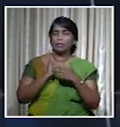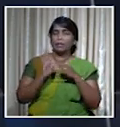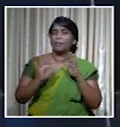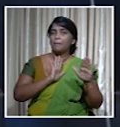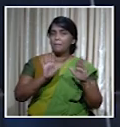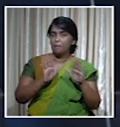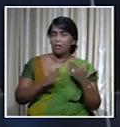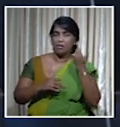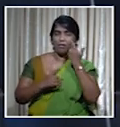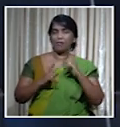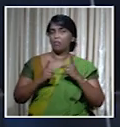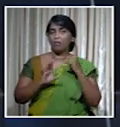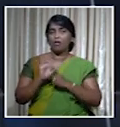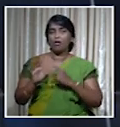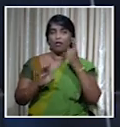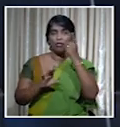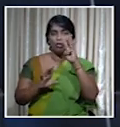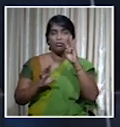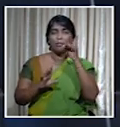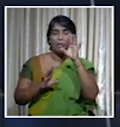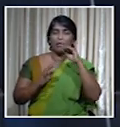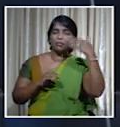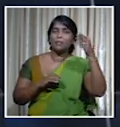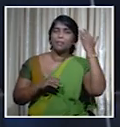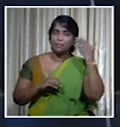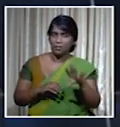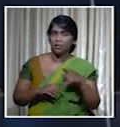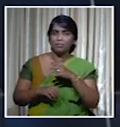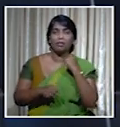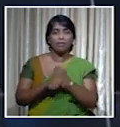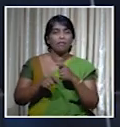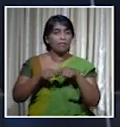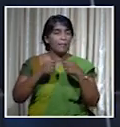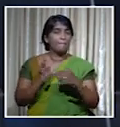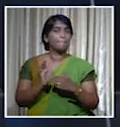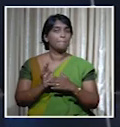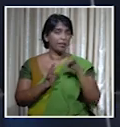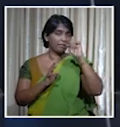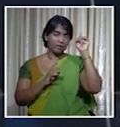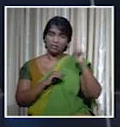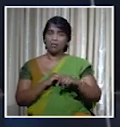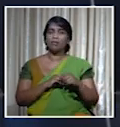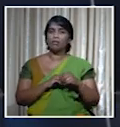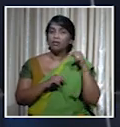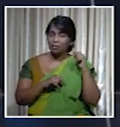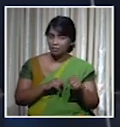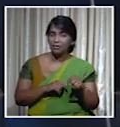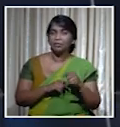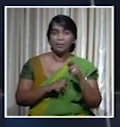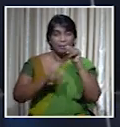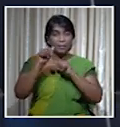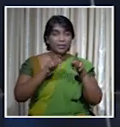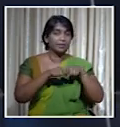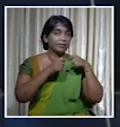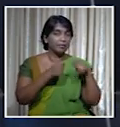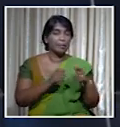සුවපත් කරන්න ඒත් සුවපත් කරන්න බෑ අවුරුදු 13කින් 15කින් පස්සේ මැරිලා යනවා ඒ සඳහා ආණ්ඩුව වේදම් කරනවා මිලියන 20000ක් විතර ඒතර දැන් බෙහෙත් වලට